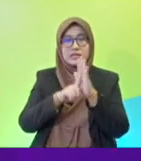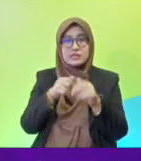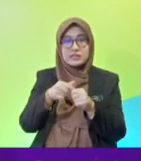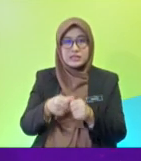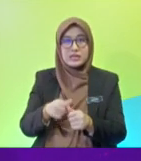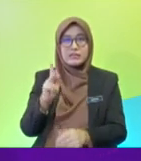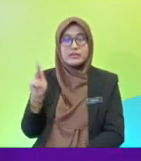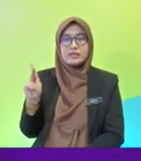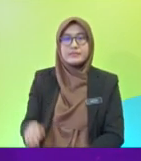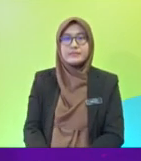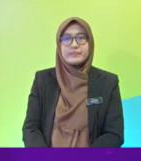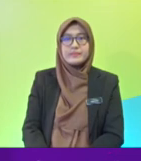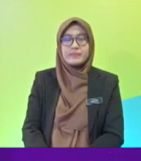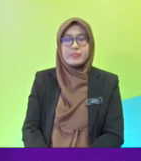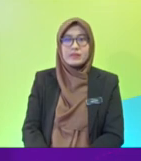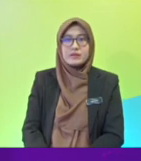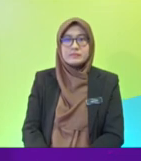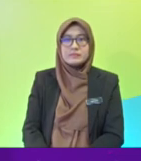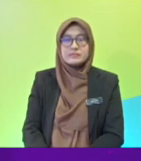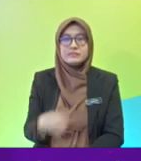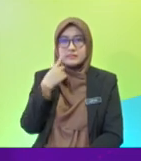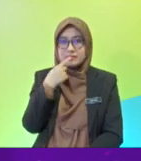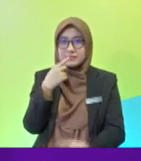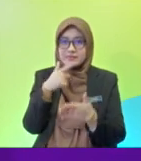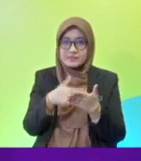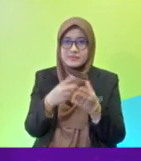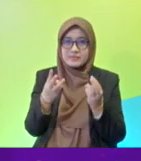dengan peregangan ketiga bulan